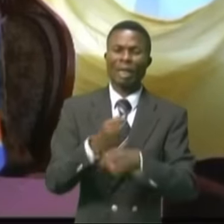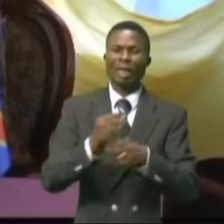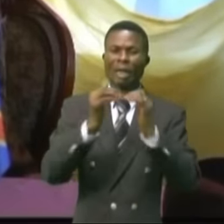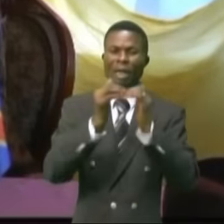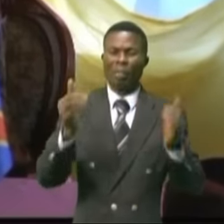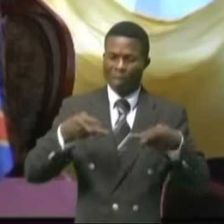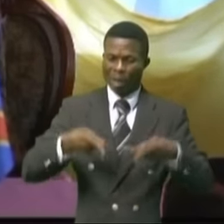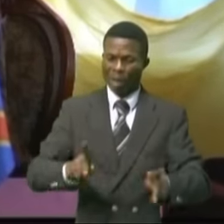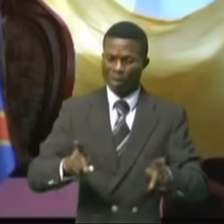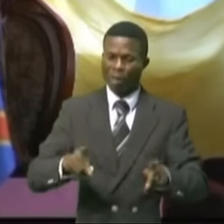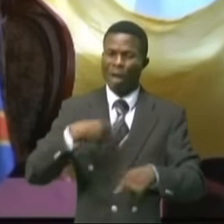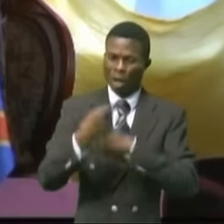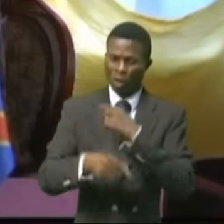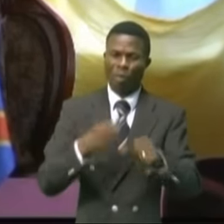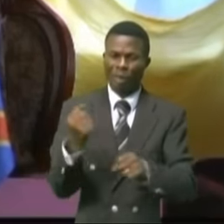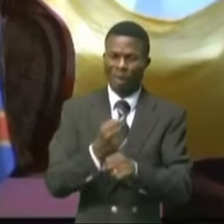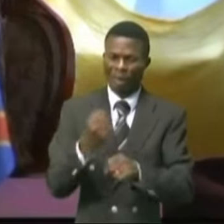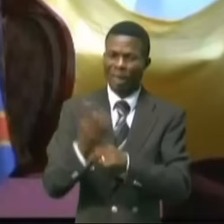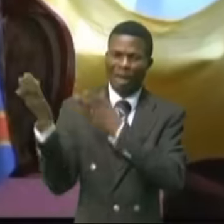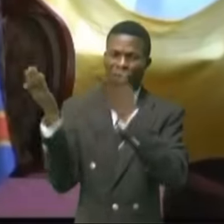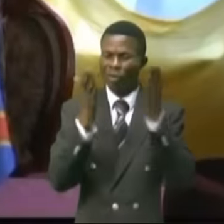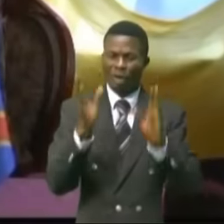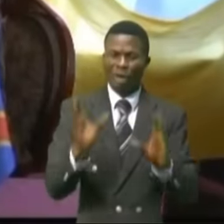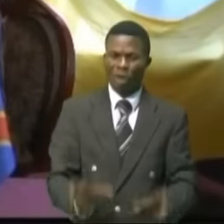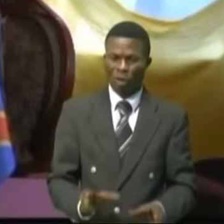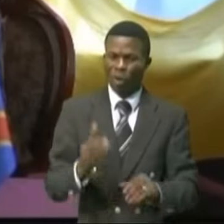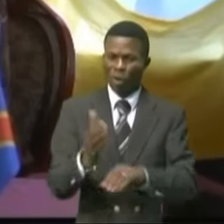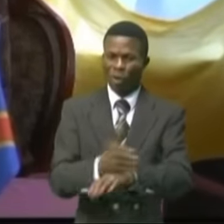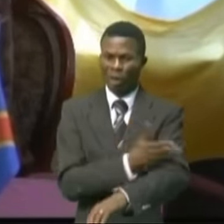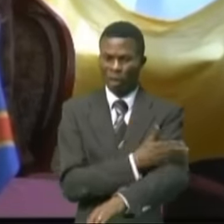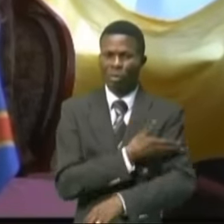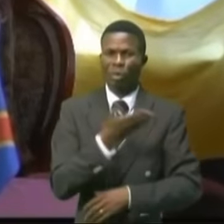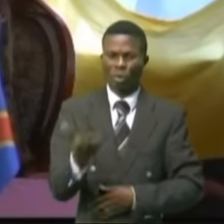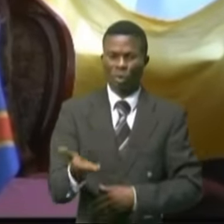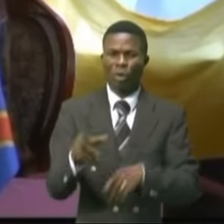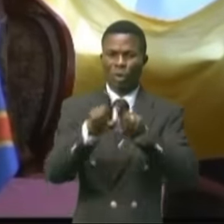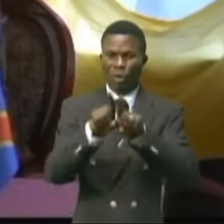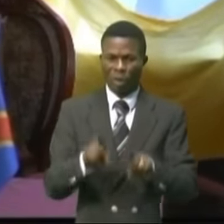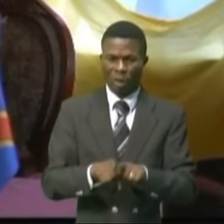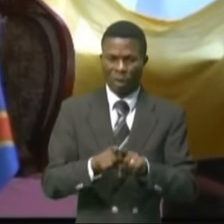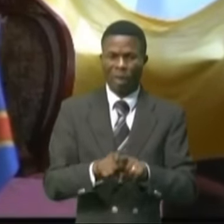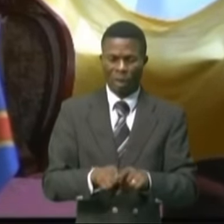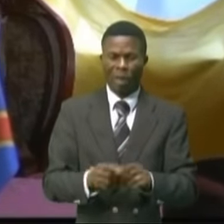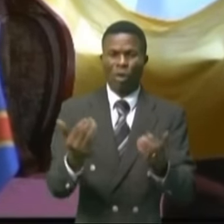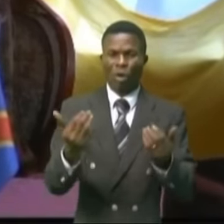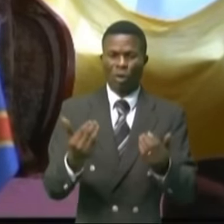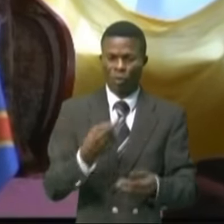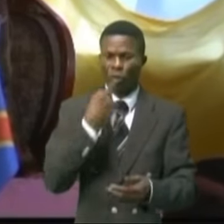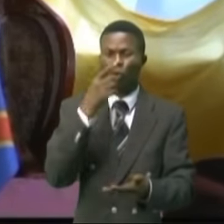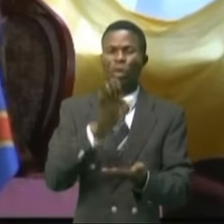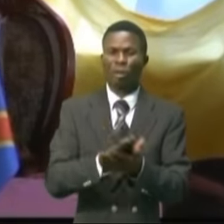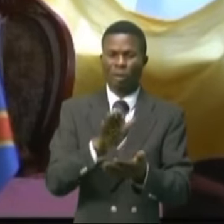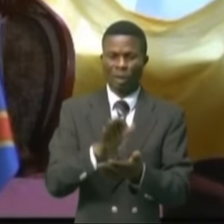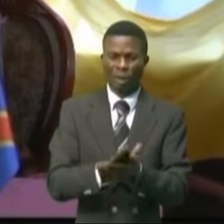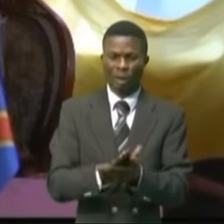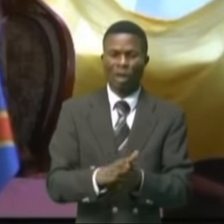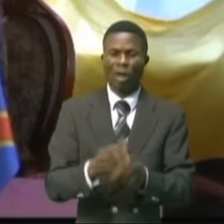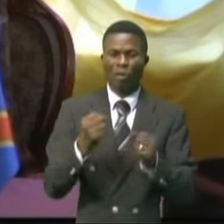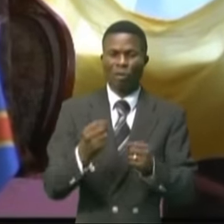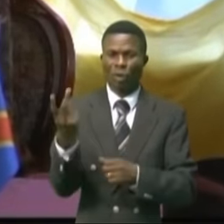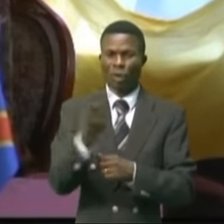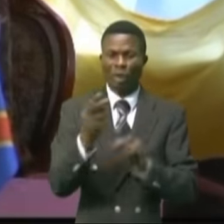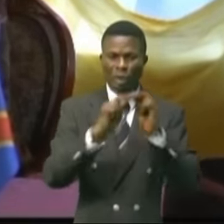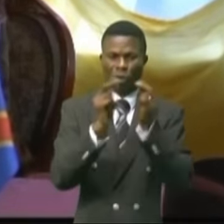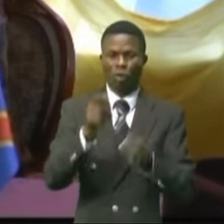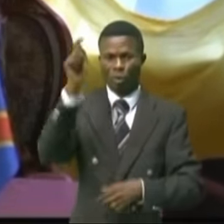que leurs activités commerciales puissent aller de l'avant. Ainsi, je voudrais remercier et féliciter les deux